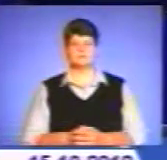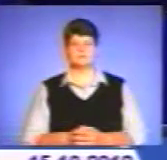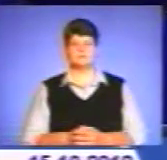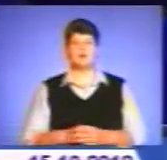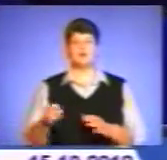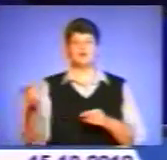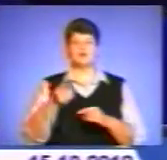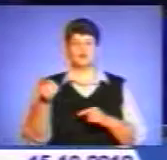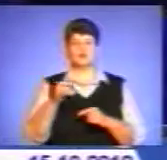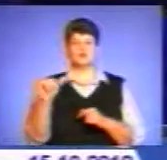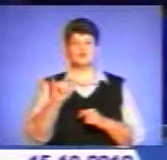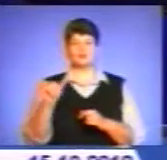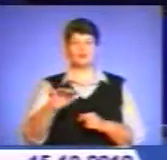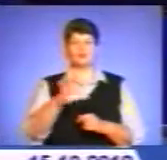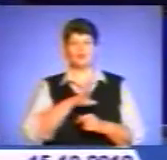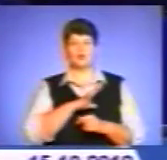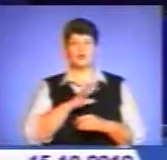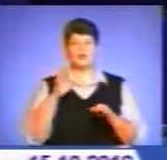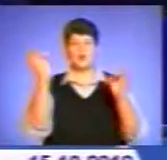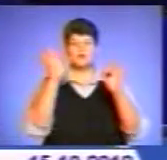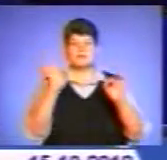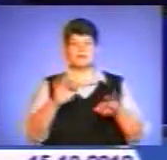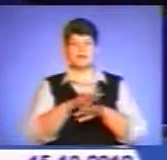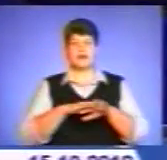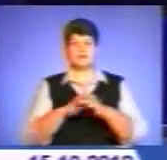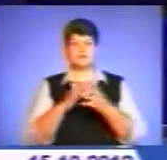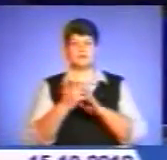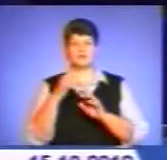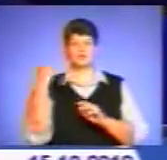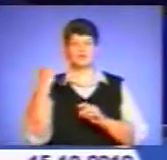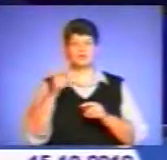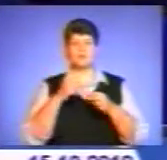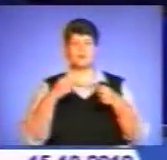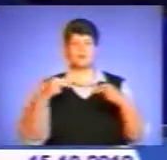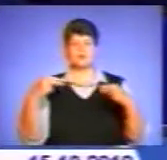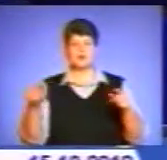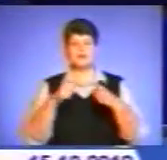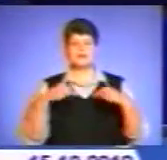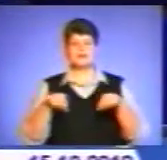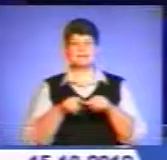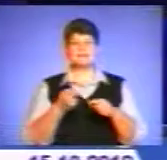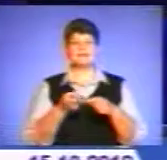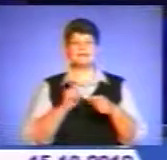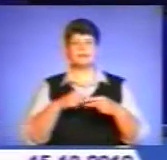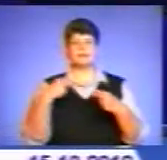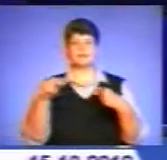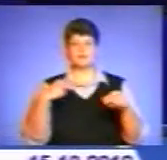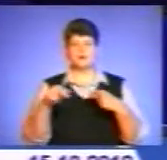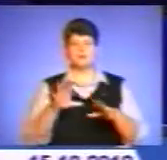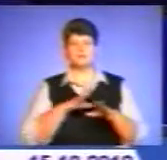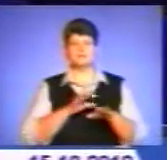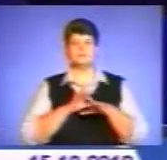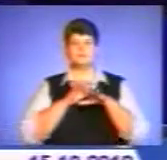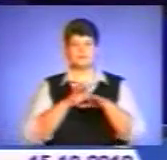У Тернополі у суботу відбулися осінні ярмарки сільськогосподарської продукції. Організація таких торговець здійснювалася з ініціативи